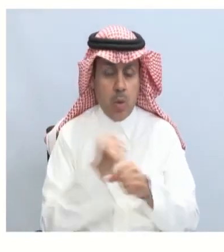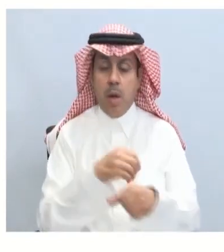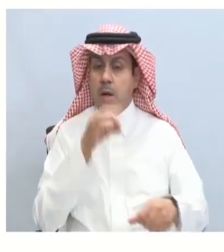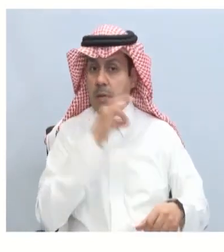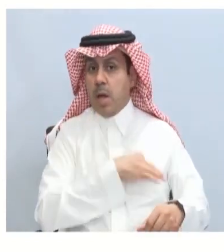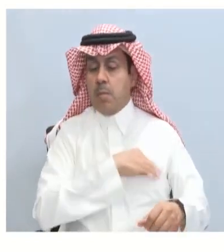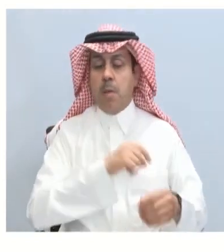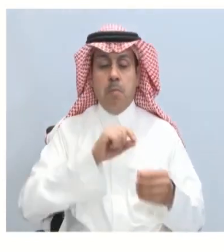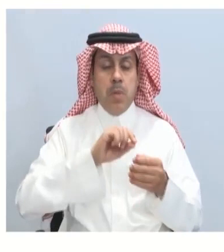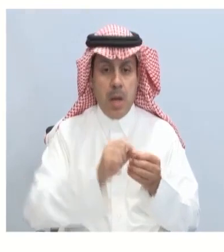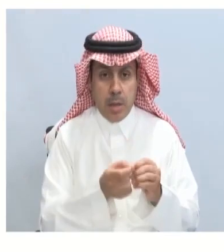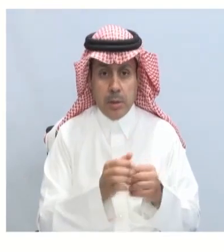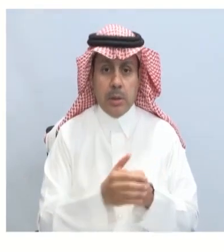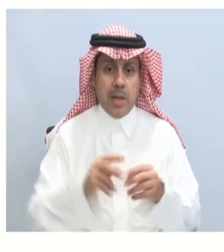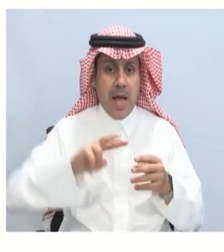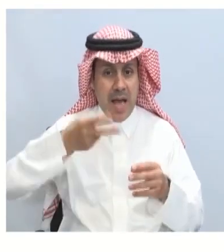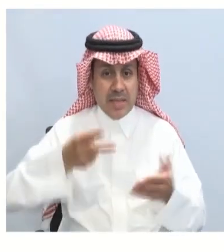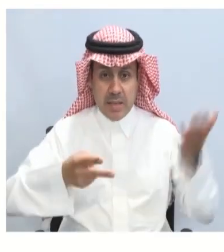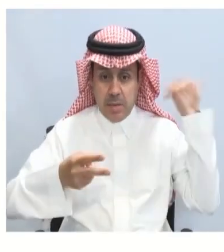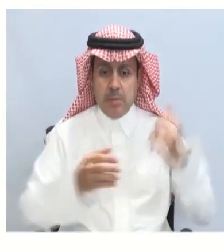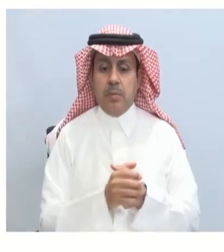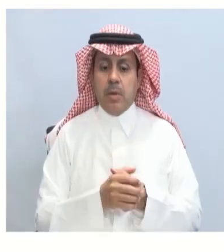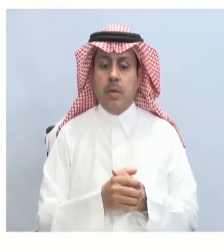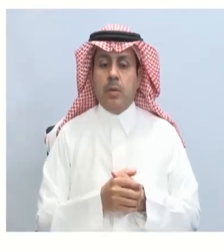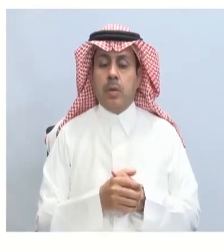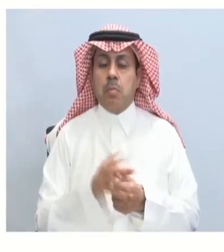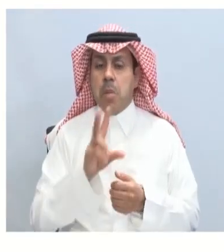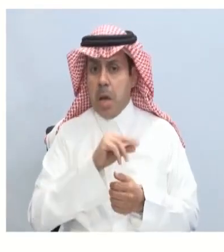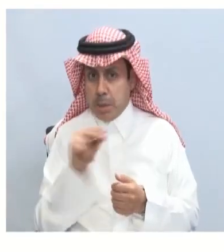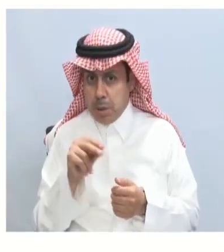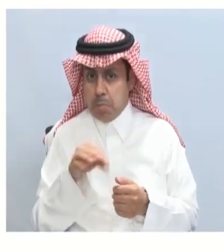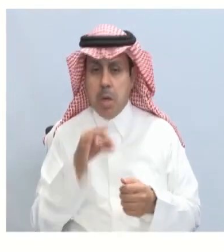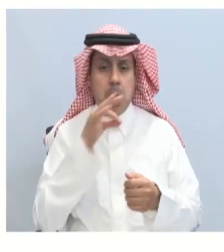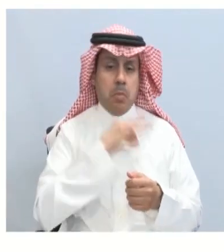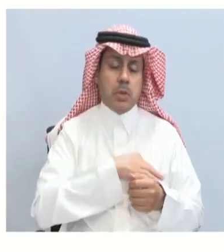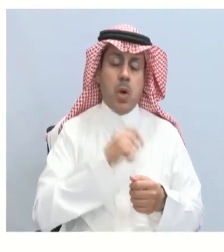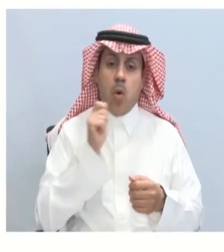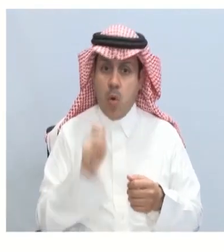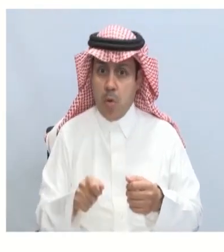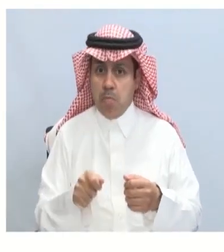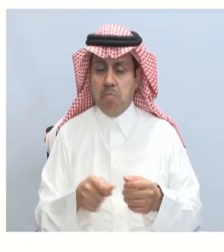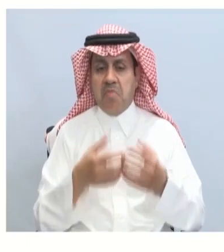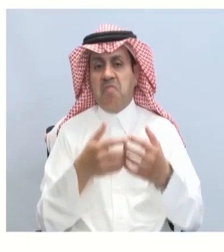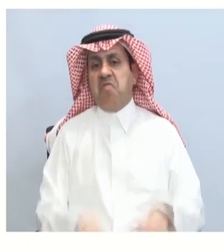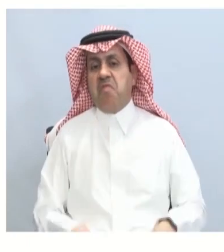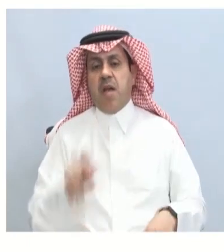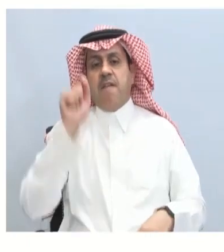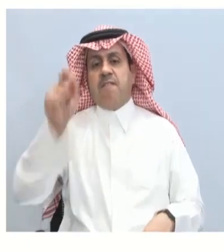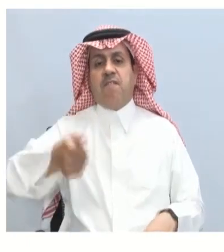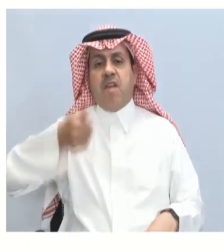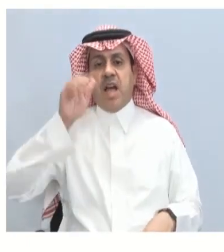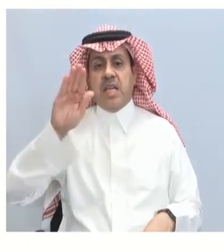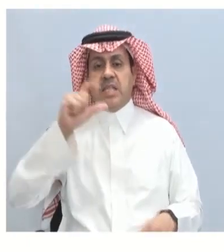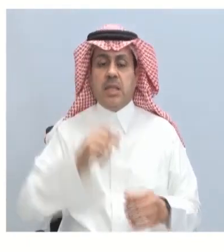العقد عكس السابقه وتكون حسب المصلحه وحكمها انها فاسده فاسده